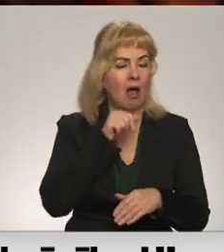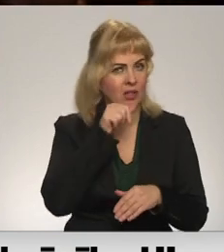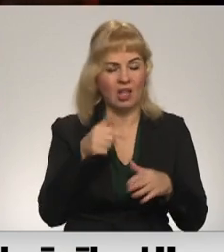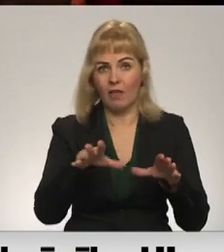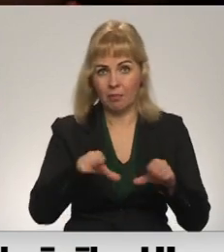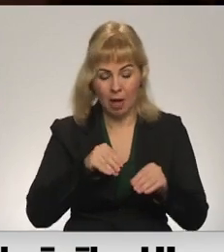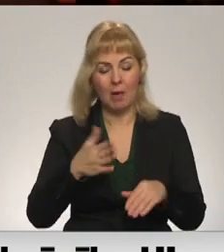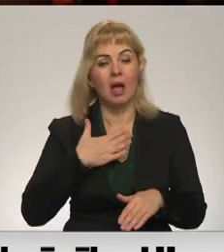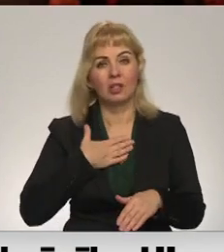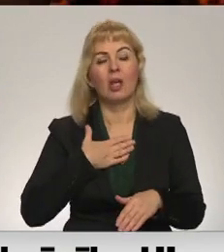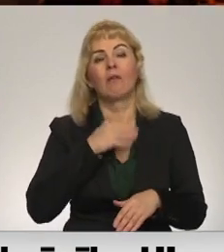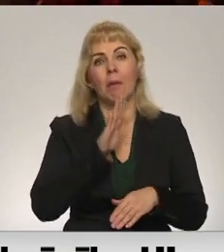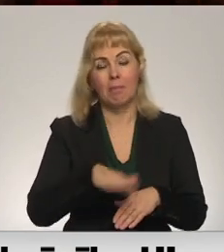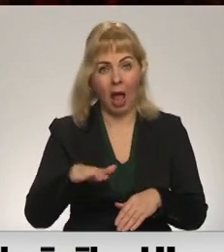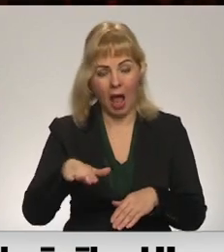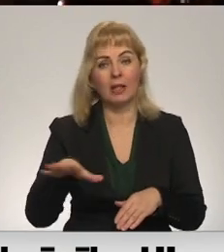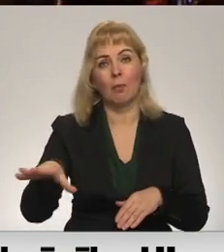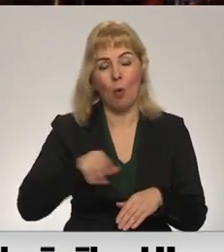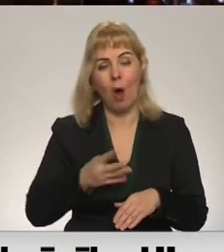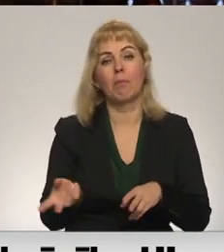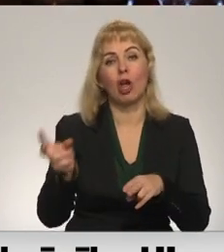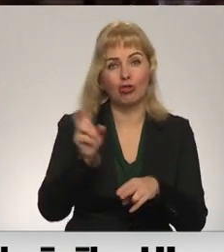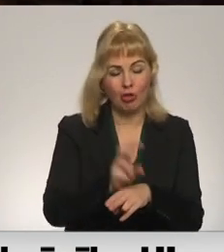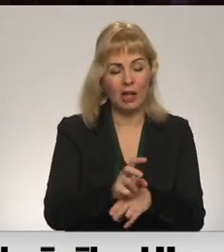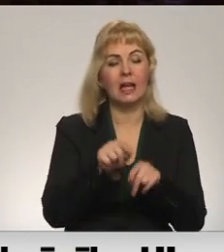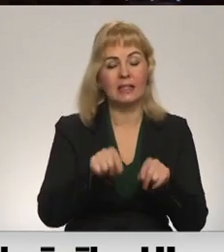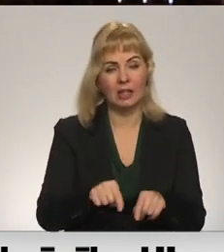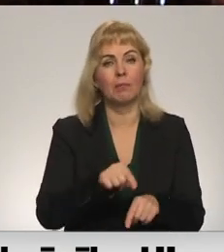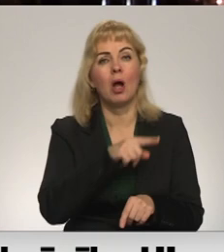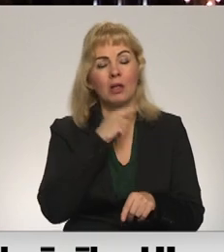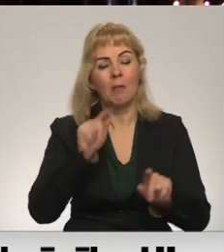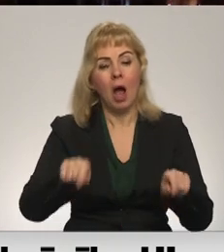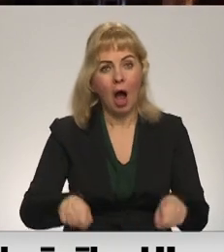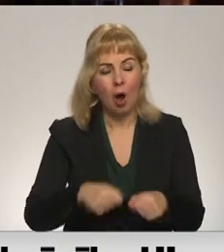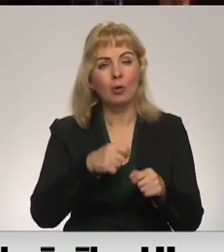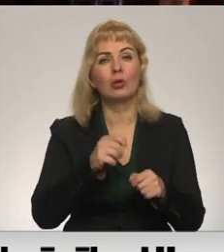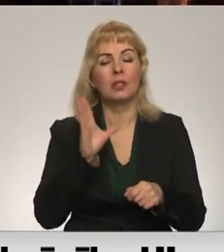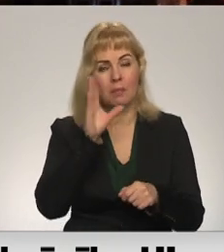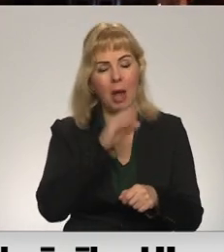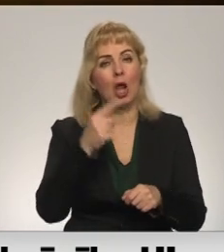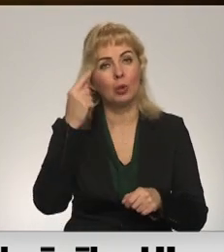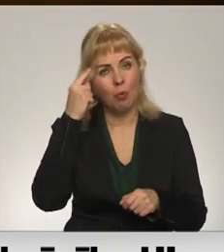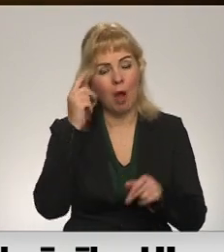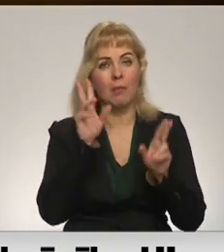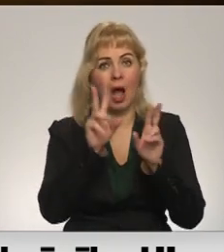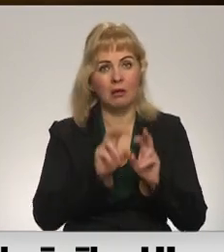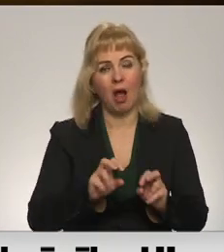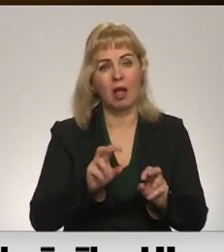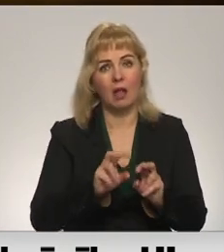jauno paudzi esmu šeit, jo es gribu, lai es viņā arī audzinātu spēju domāt un analizēt.